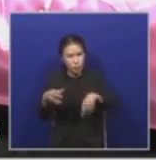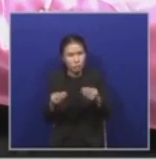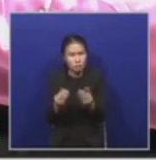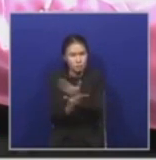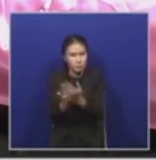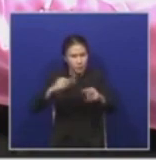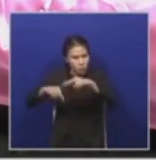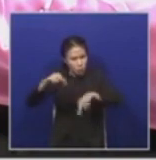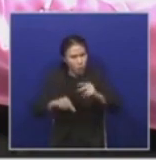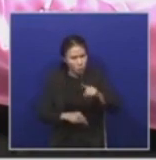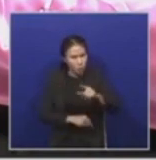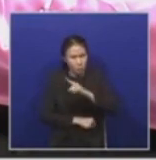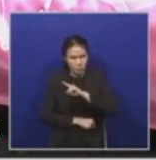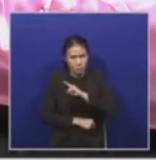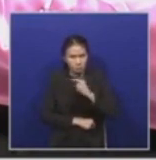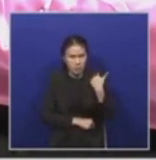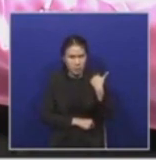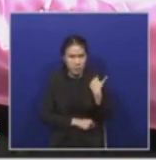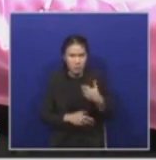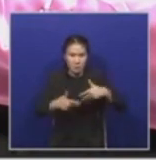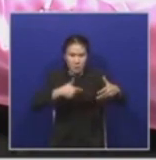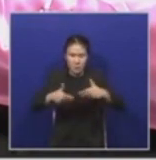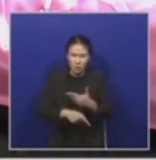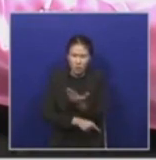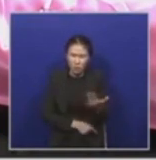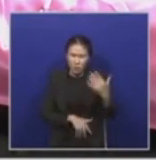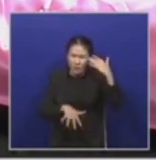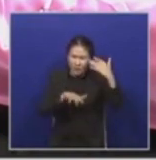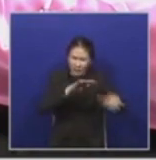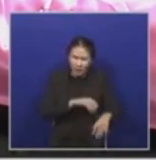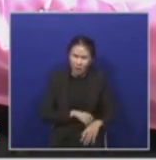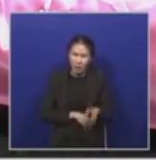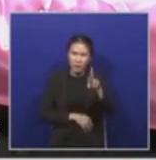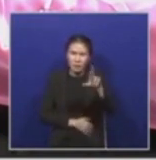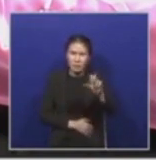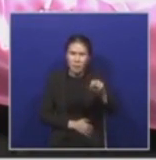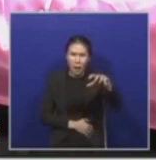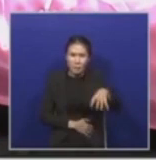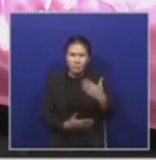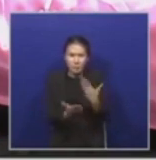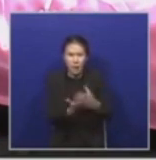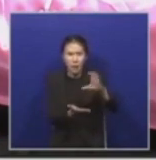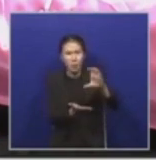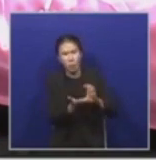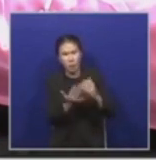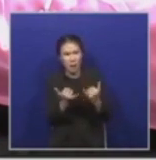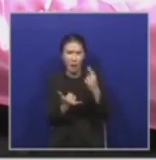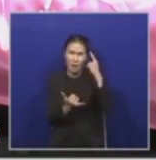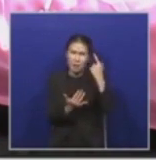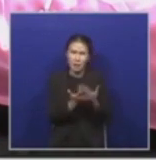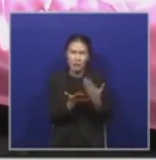ฮะพี่น้องประชาชนไม่เข้าใจเออสภาผู้แทนราษฎรทำงบนี่กำลังจะทำงบข